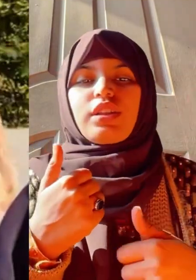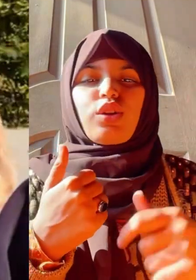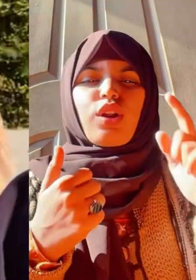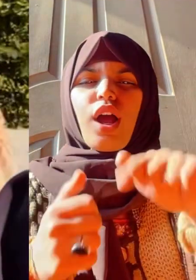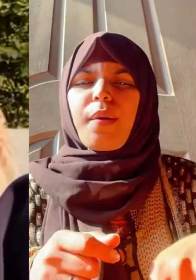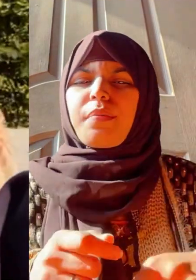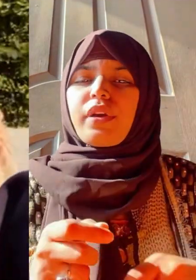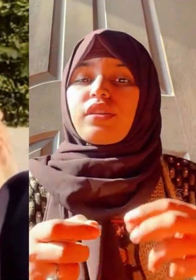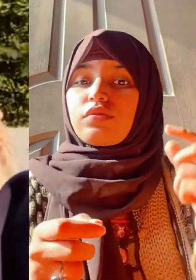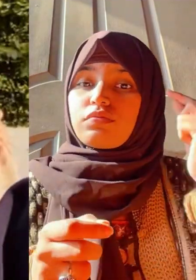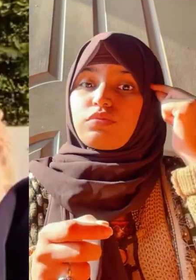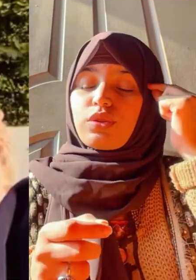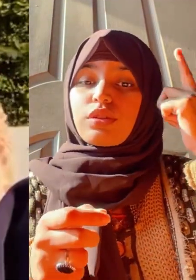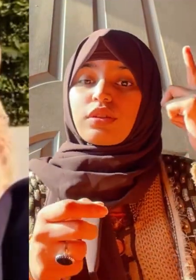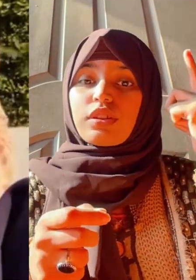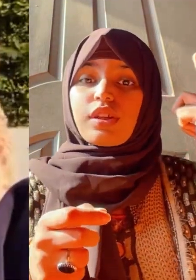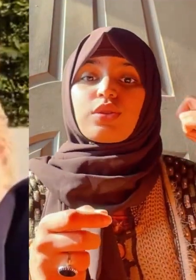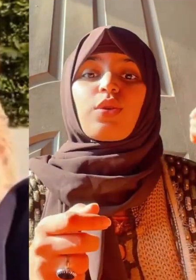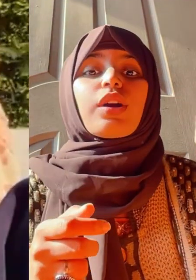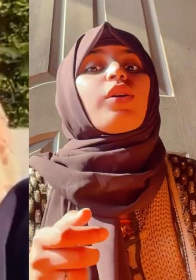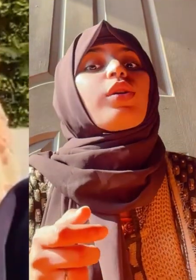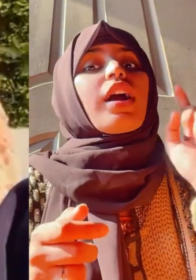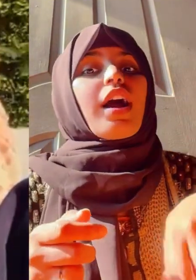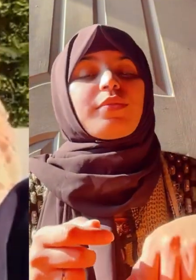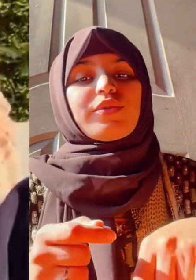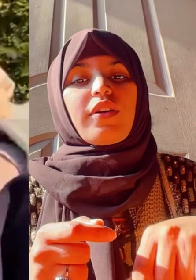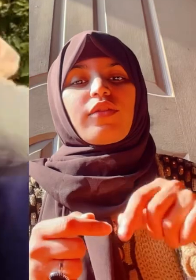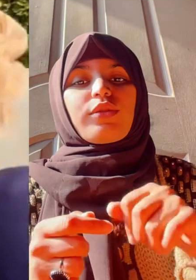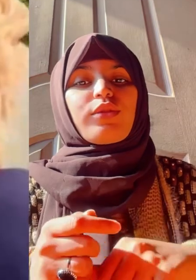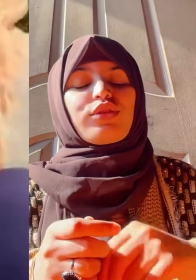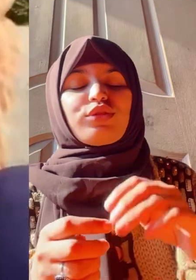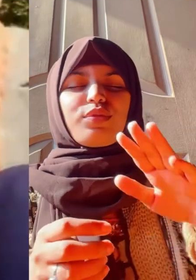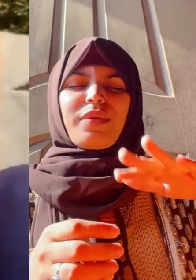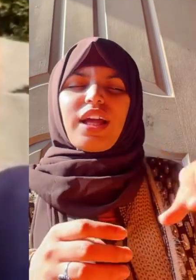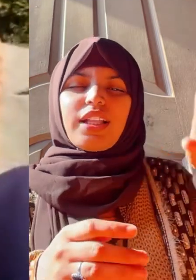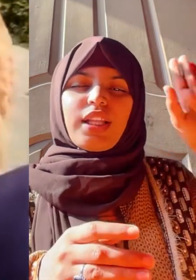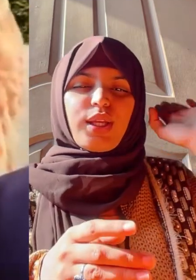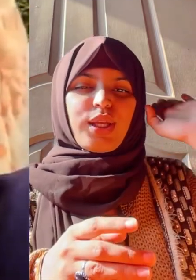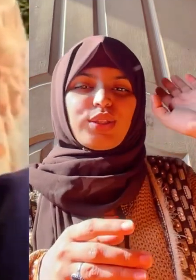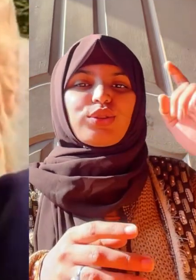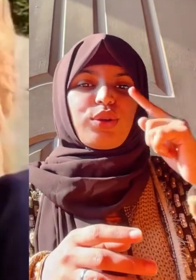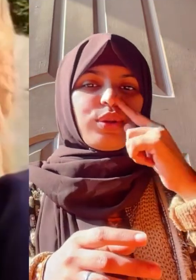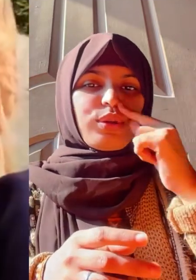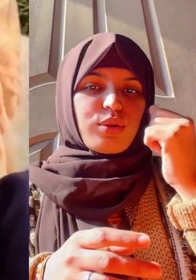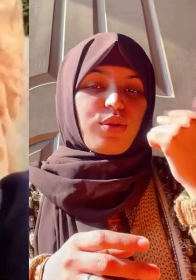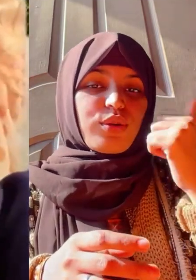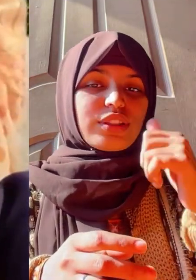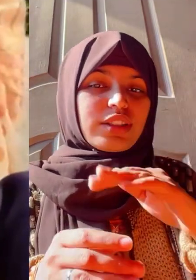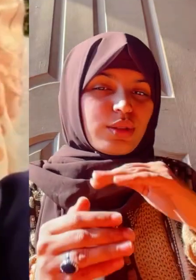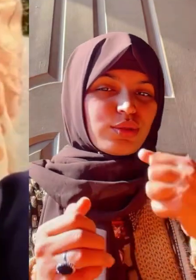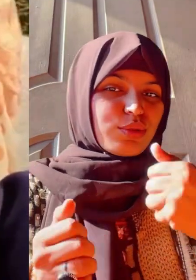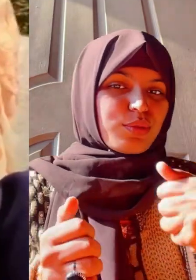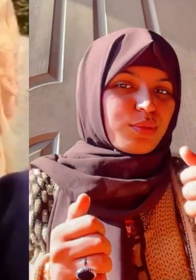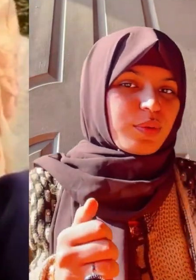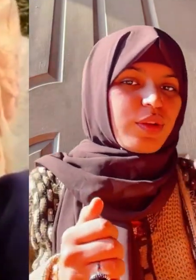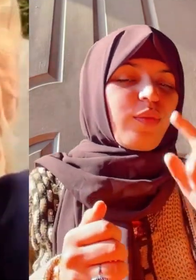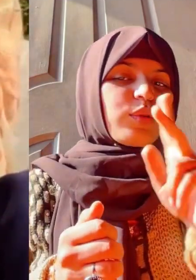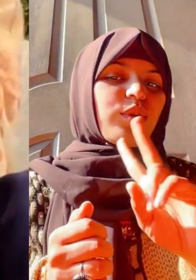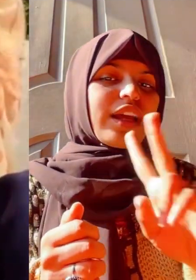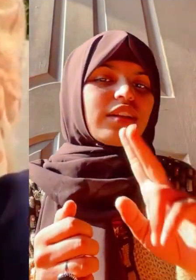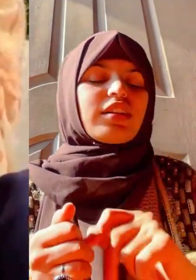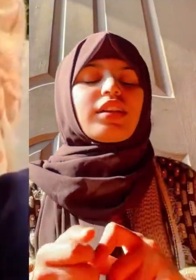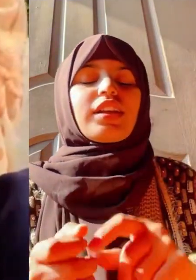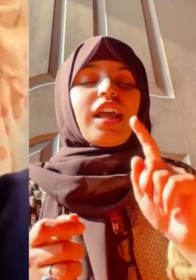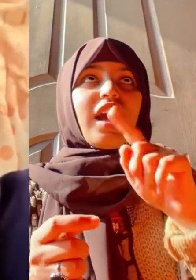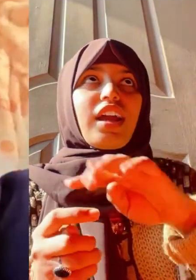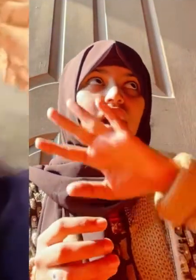वसदी। अब मैं इतनी हो गई हूँ, इतनी चालाक हूँ, अपने घर में सबसे ज़्यादा चालाक मैं हूँ। और अब मैं इतनी चालाक